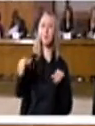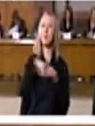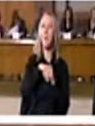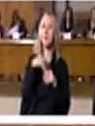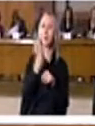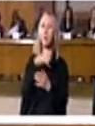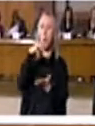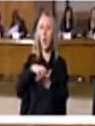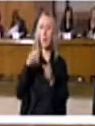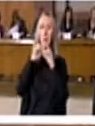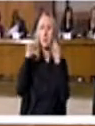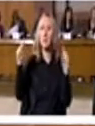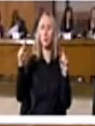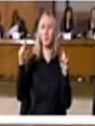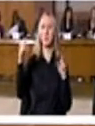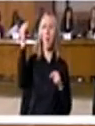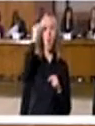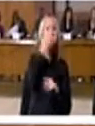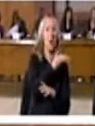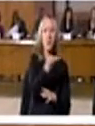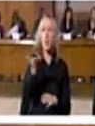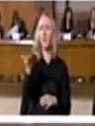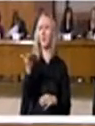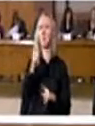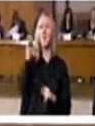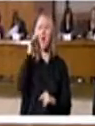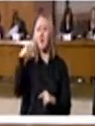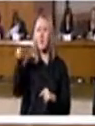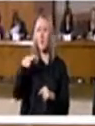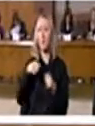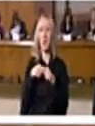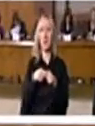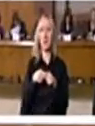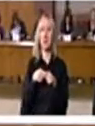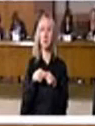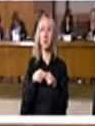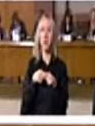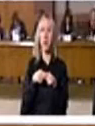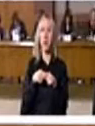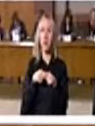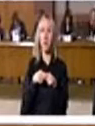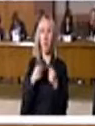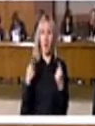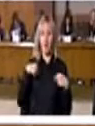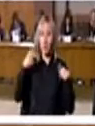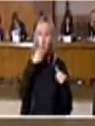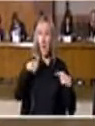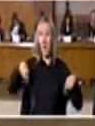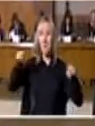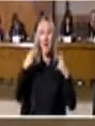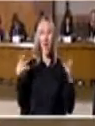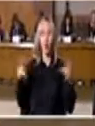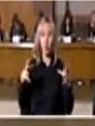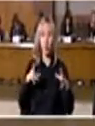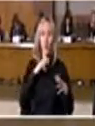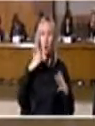organama, institucijama i mnogi drugi, u obrazovnim ustanovama, nevladinim organizacijama, kao društvo u celini uopšte koje